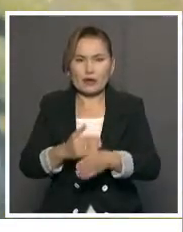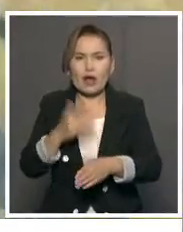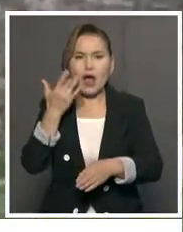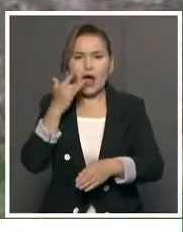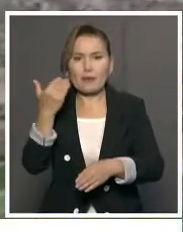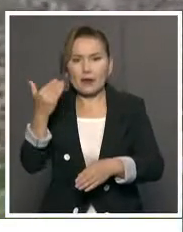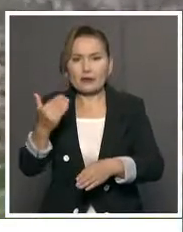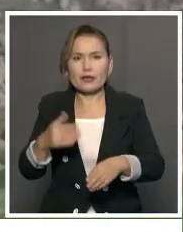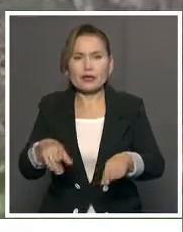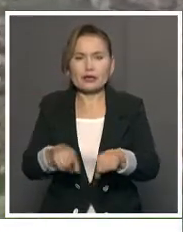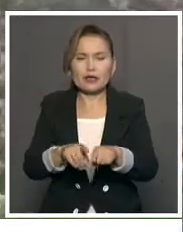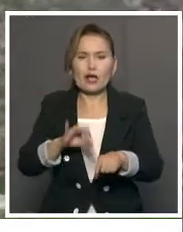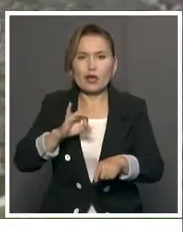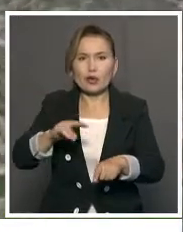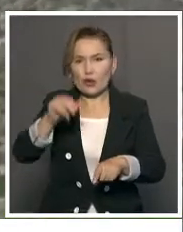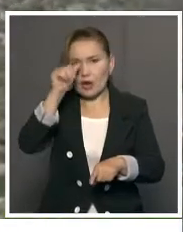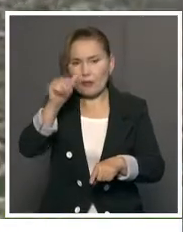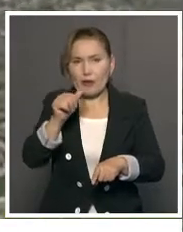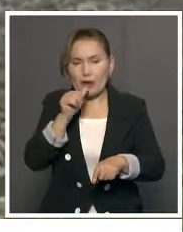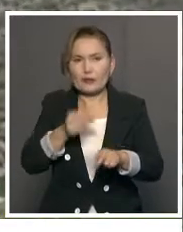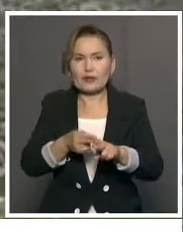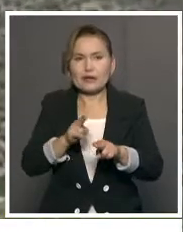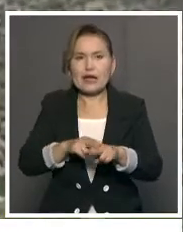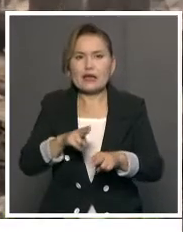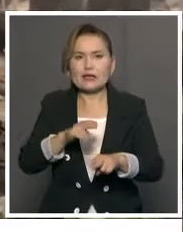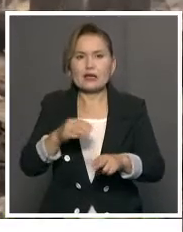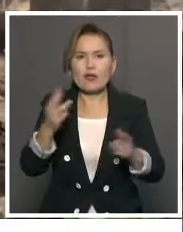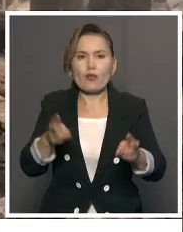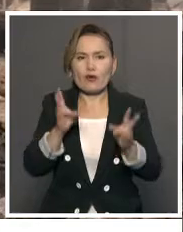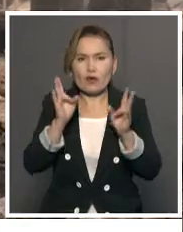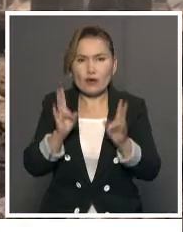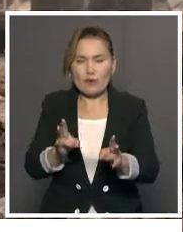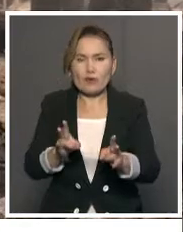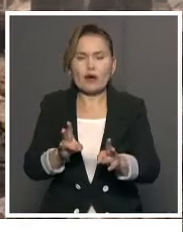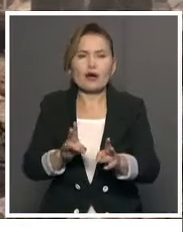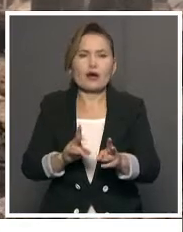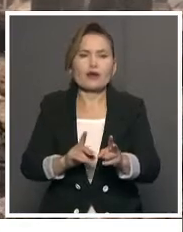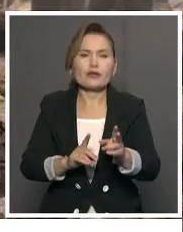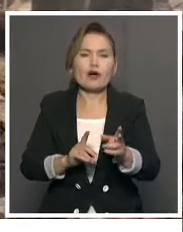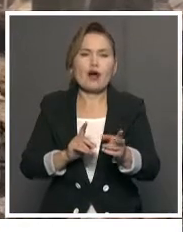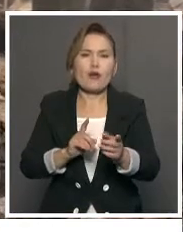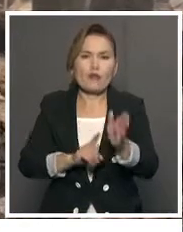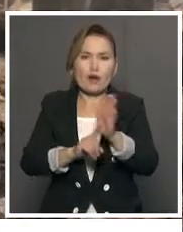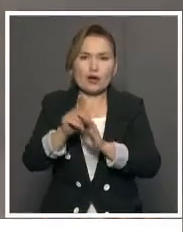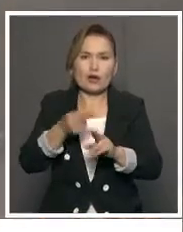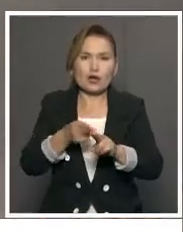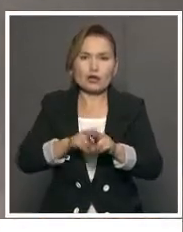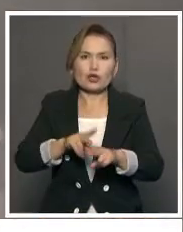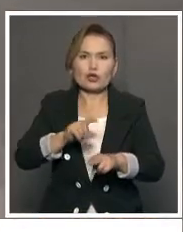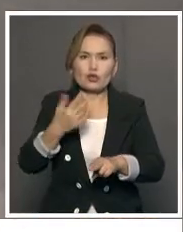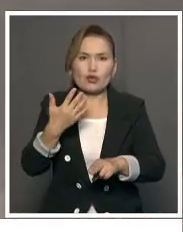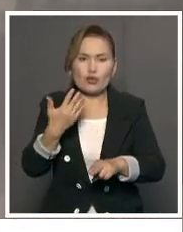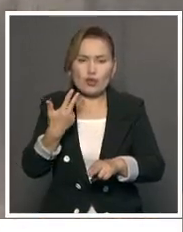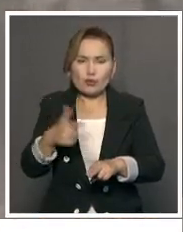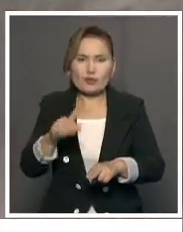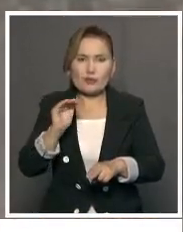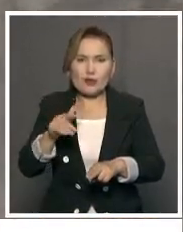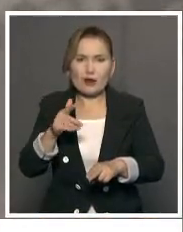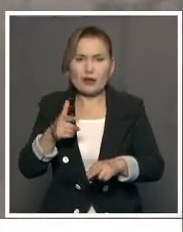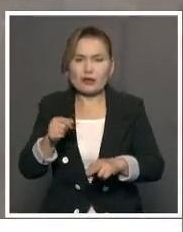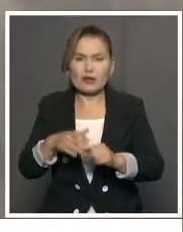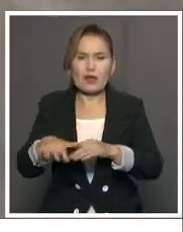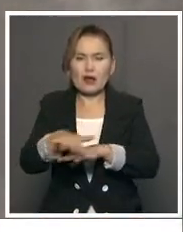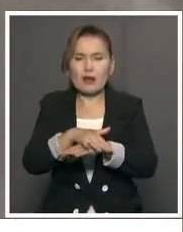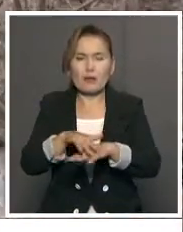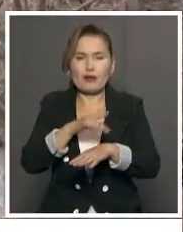АқШ-тың Калифорния штаты шілденің ортасынан бері Дикси өртімен күресіп жатыр. Бүгінге дейін 130 мың гектар орман жойылған. Аптап ыстық жел